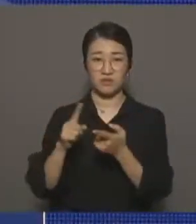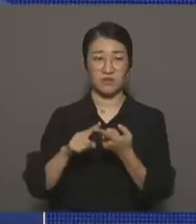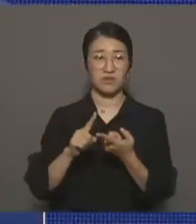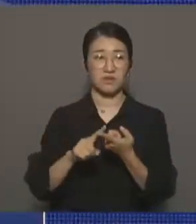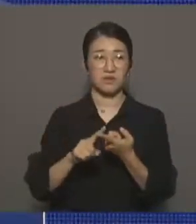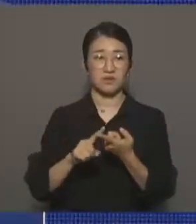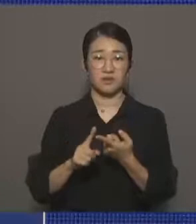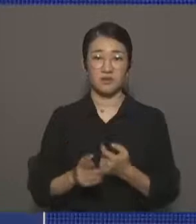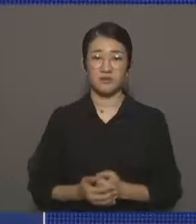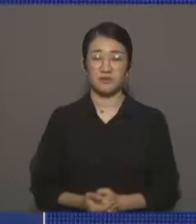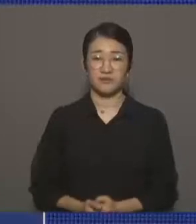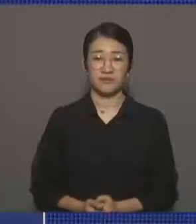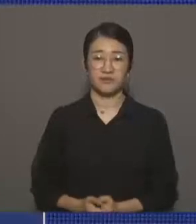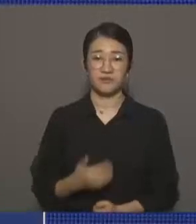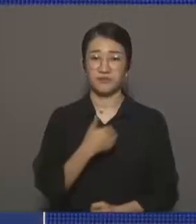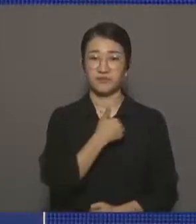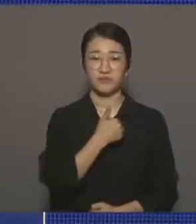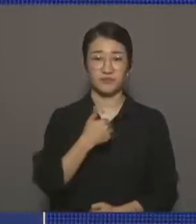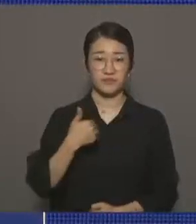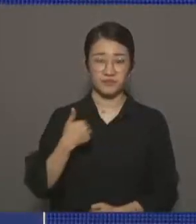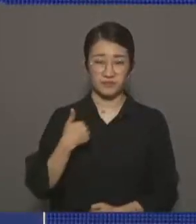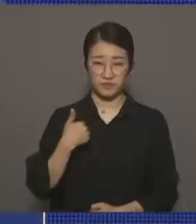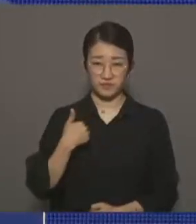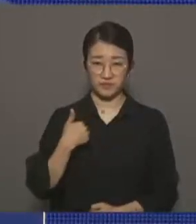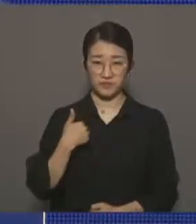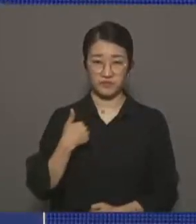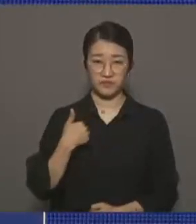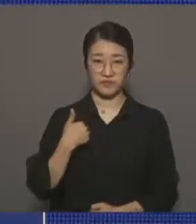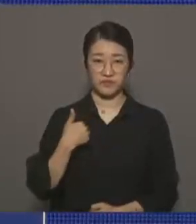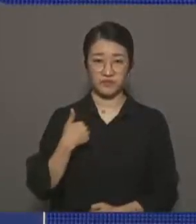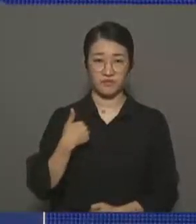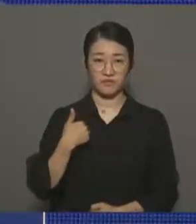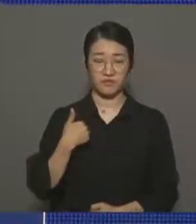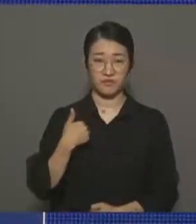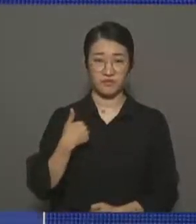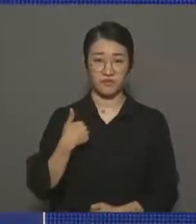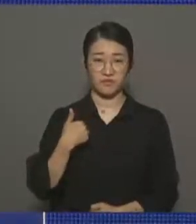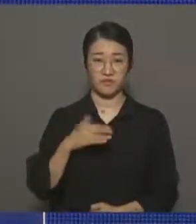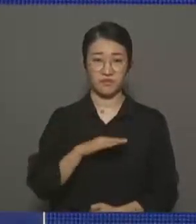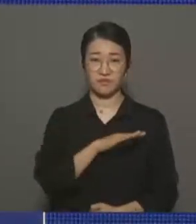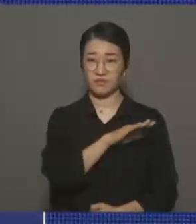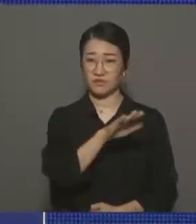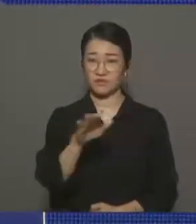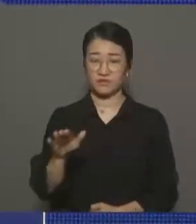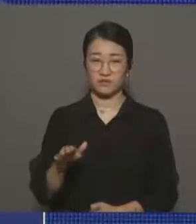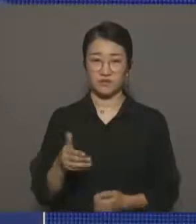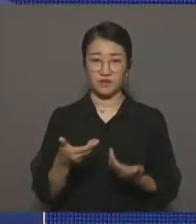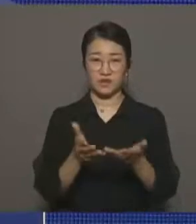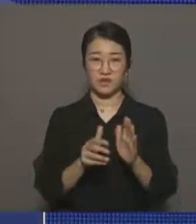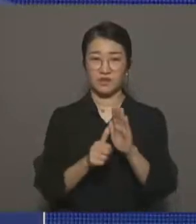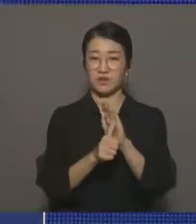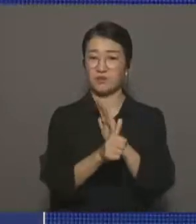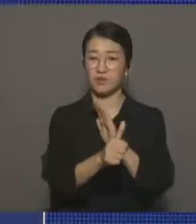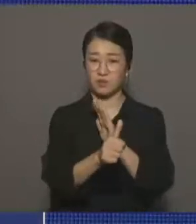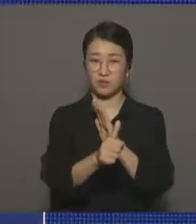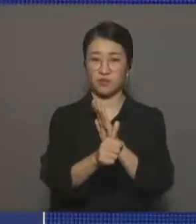배치했었습니다. 자신을 벼랑 끝에 세워 당을 살렸습니다. 우리들 당대표 후보들도 그래야